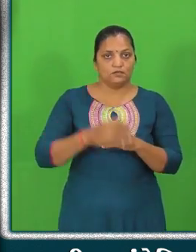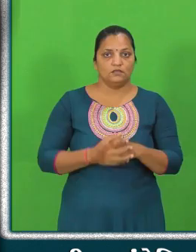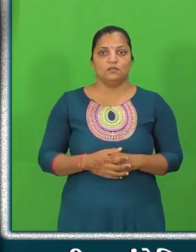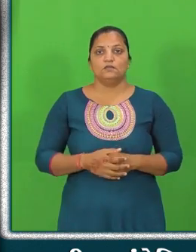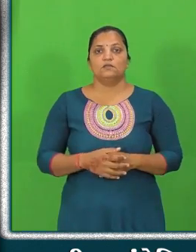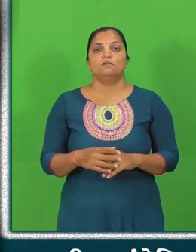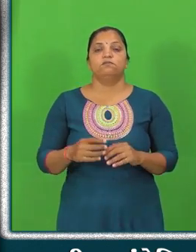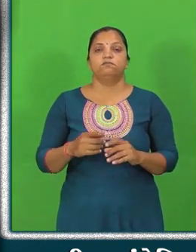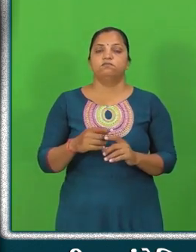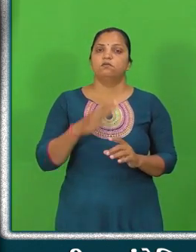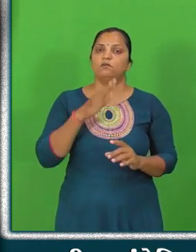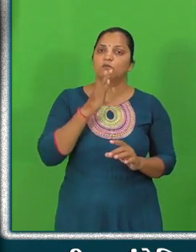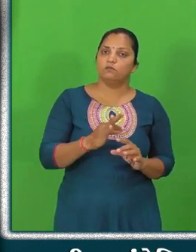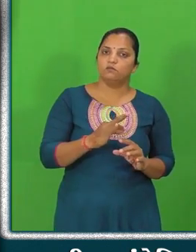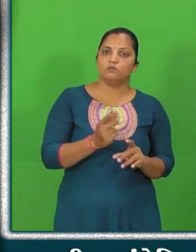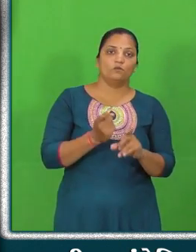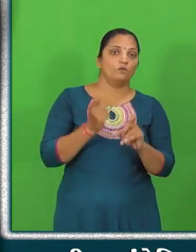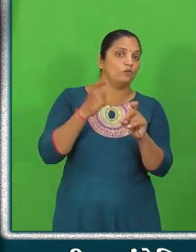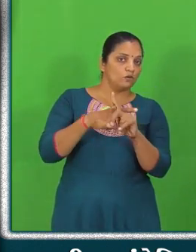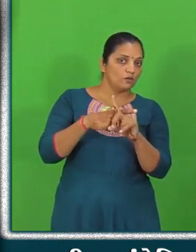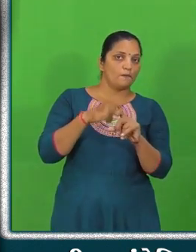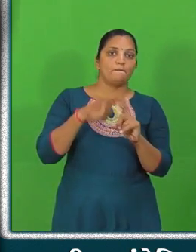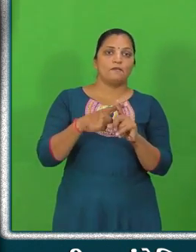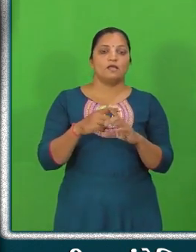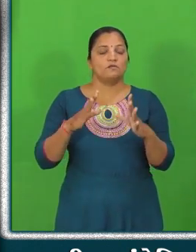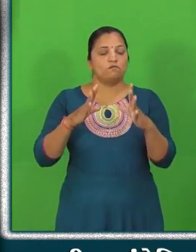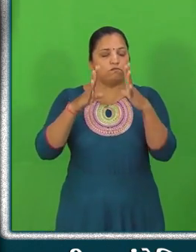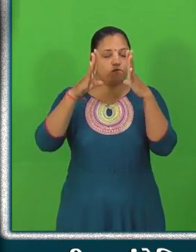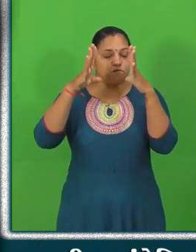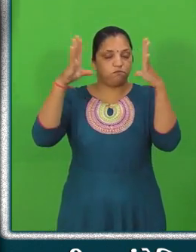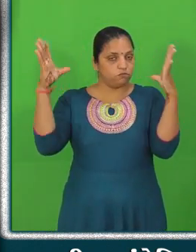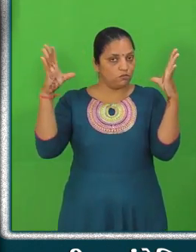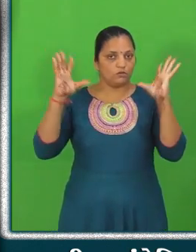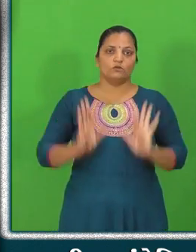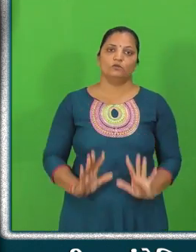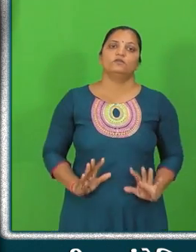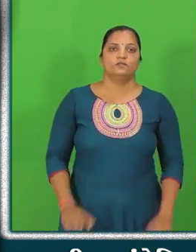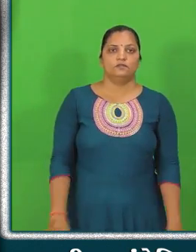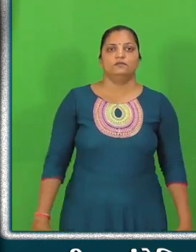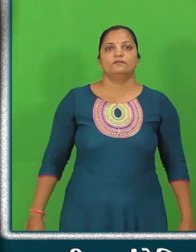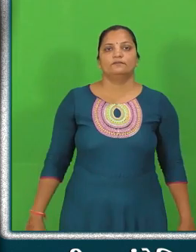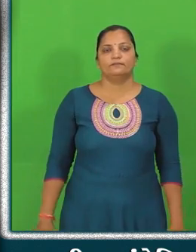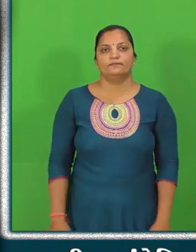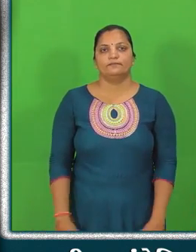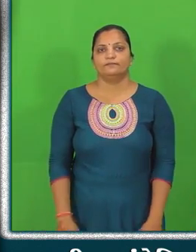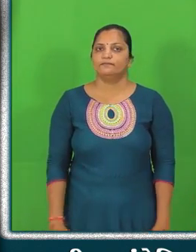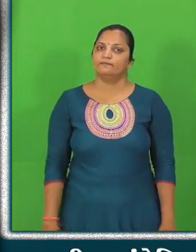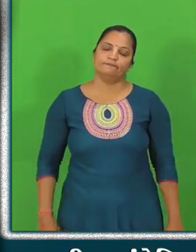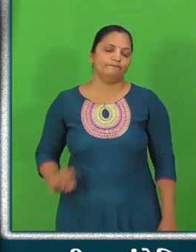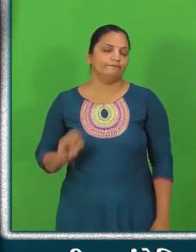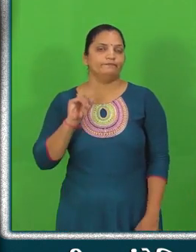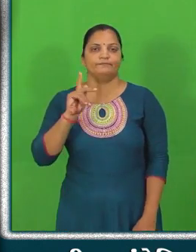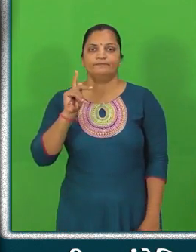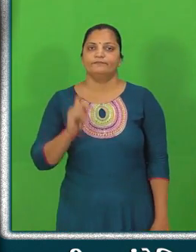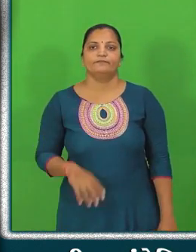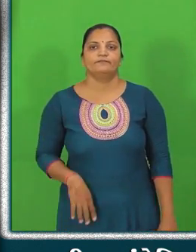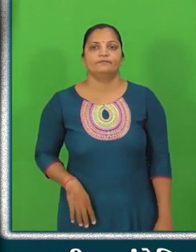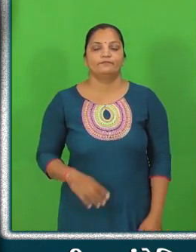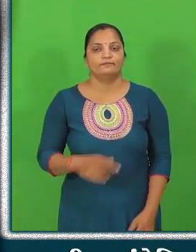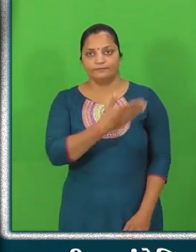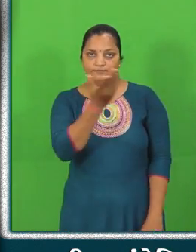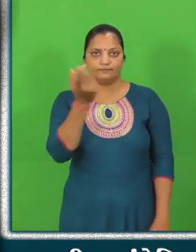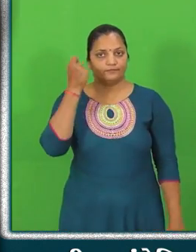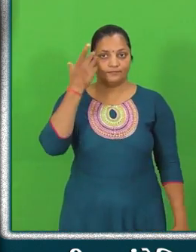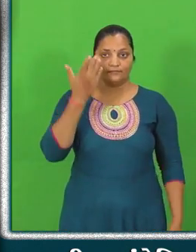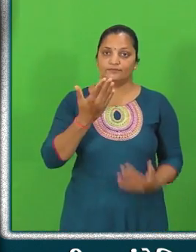પ્રકાર વાસ્તવિક અને ઉલટું છે, પ્રતિબિંબનું પરિમાણ વસ્તુ કરતા ઘણું મોટું વિવર્ધિત છે. ઓકે, તમે